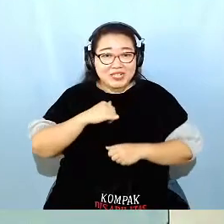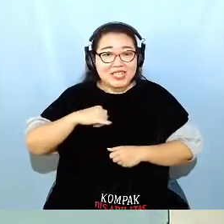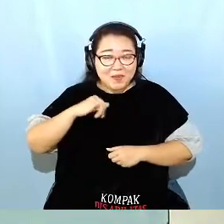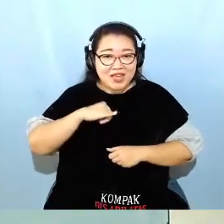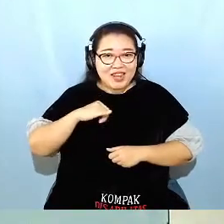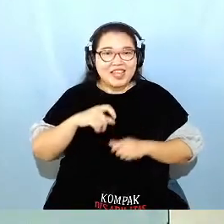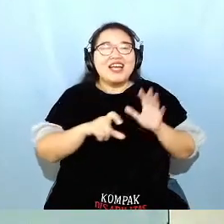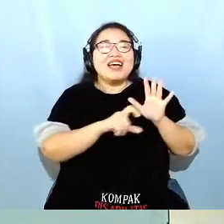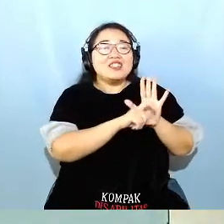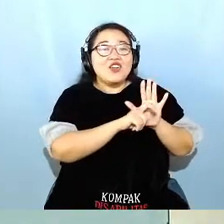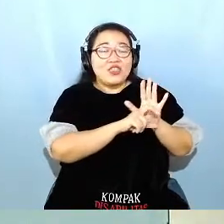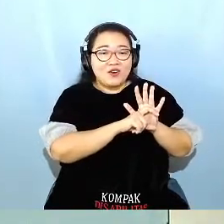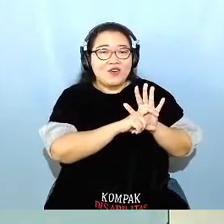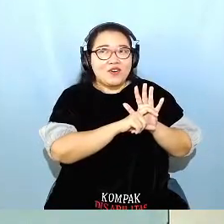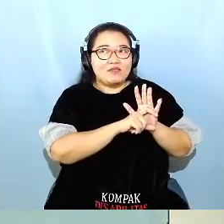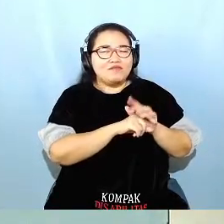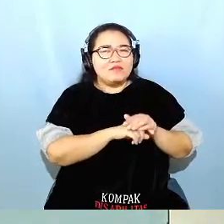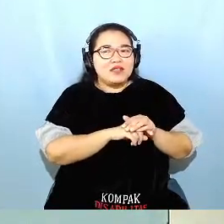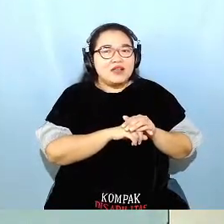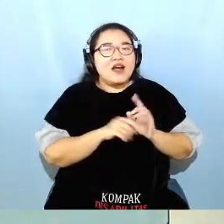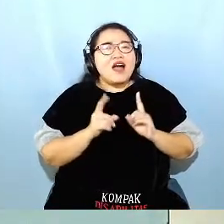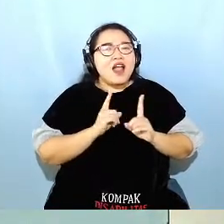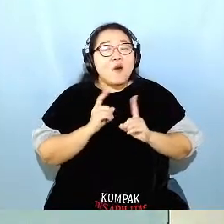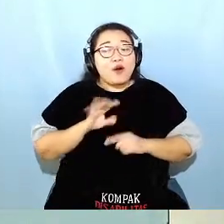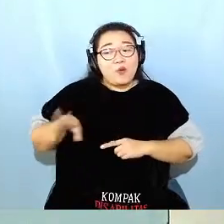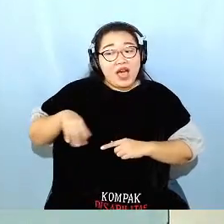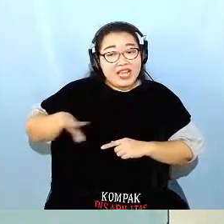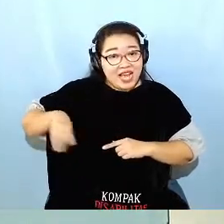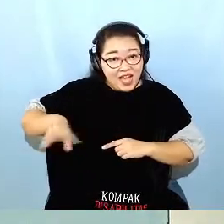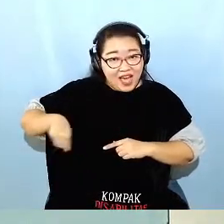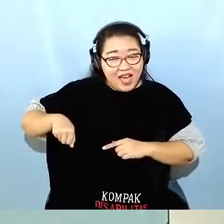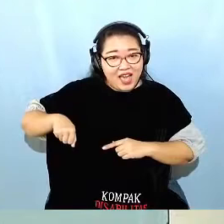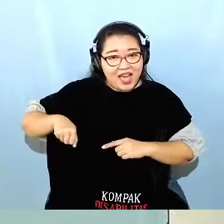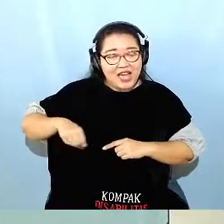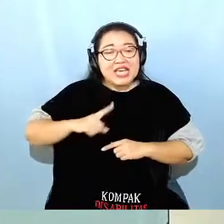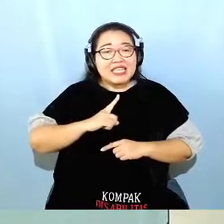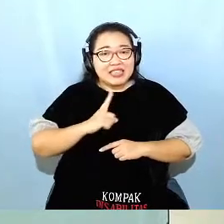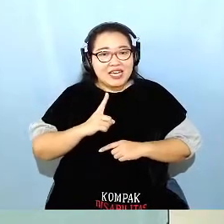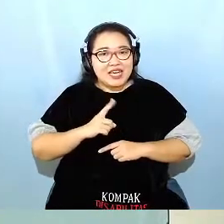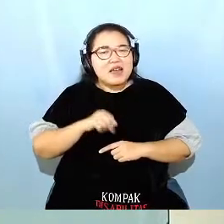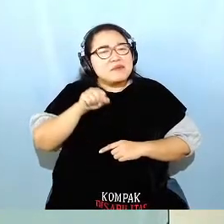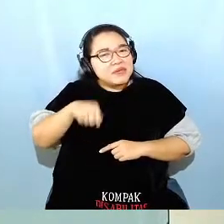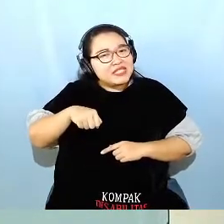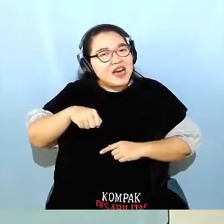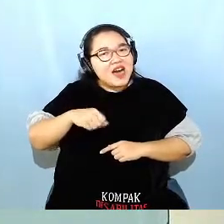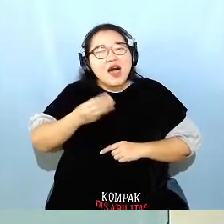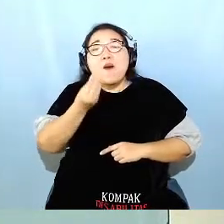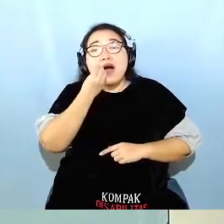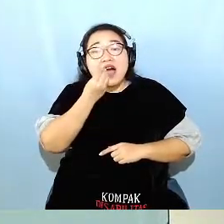Kalau engkau sudah berumah tangga, belilah meja, enggak bagus-bagus amat ya enggak apa-apa,